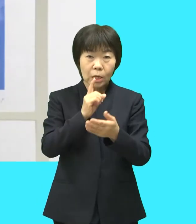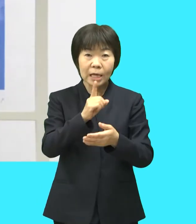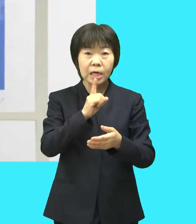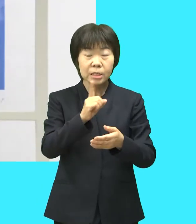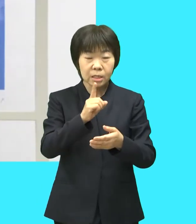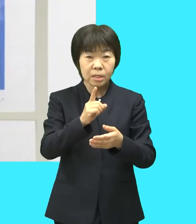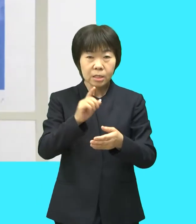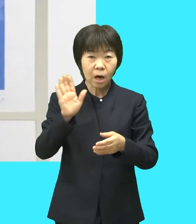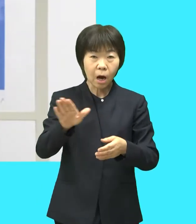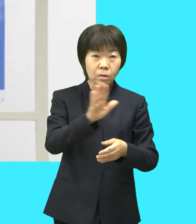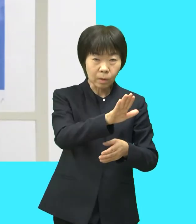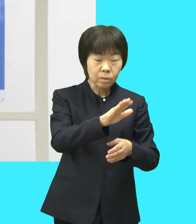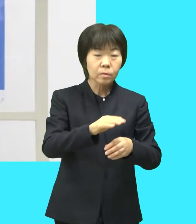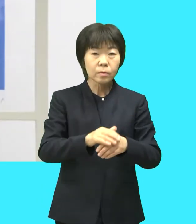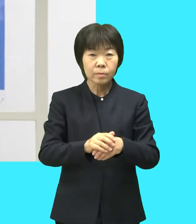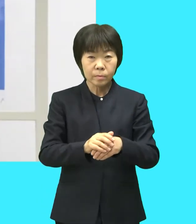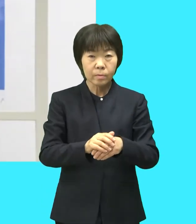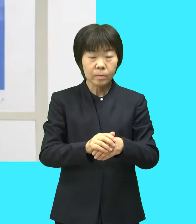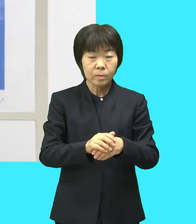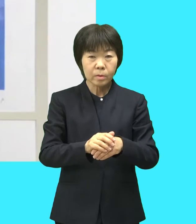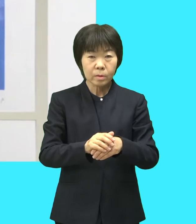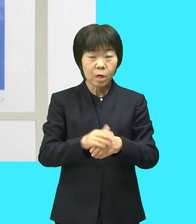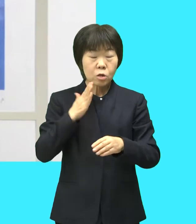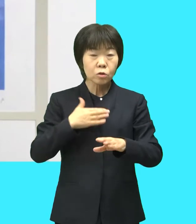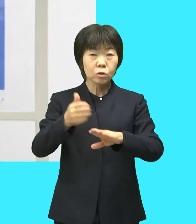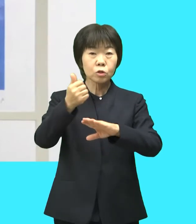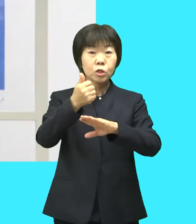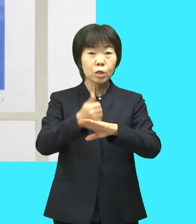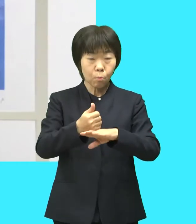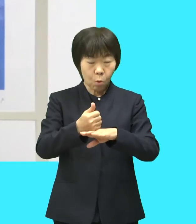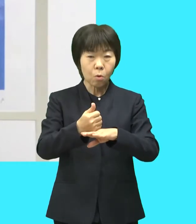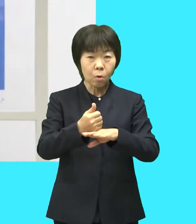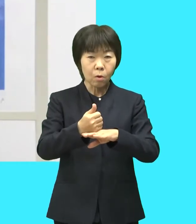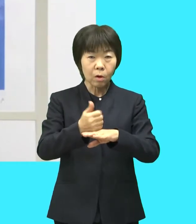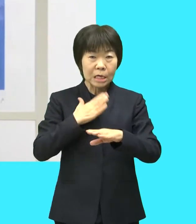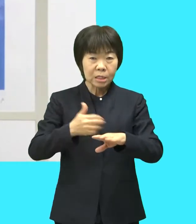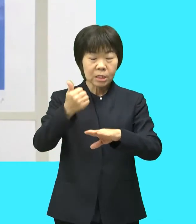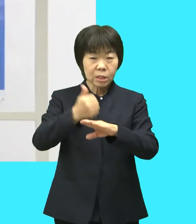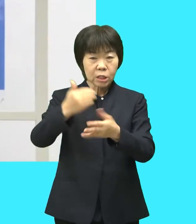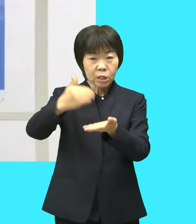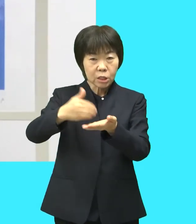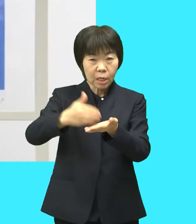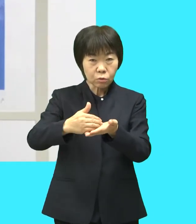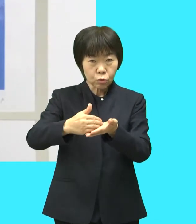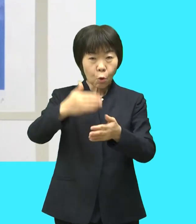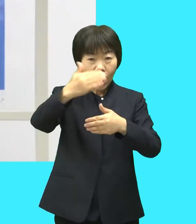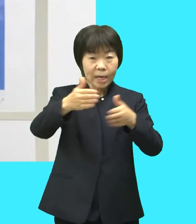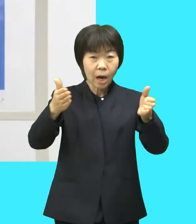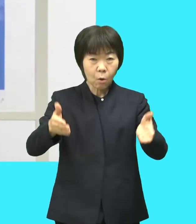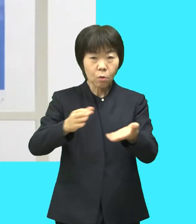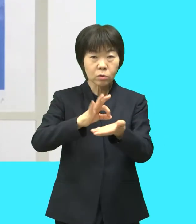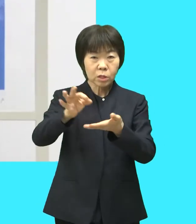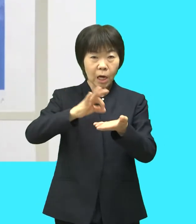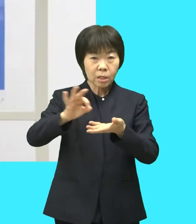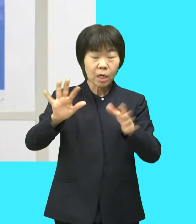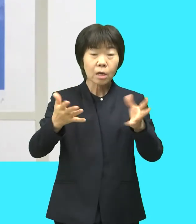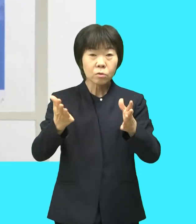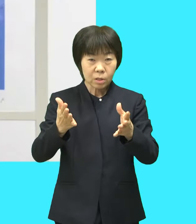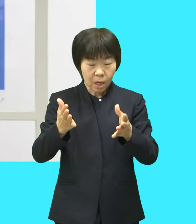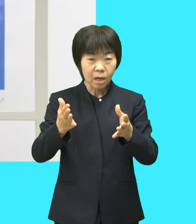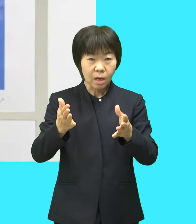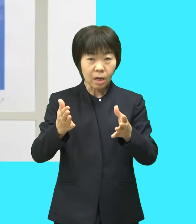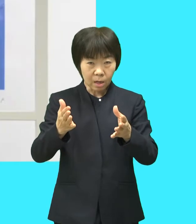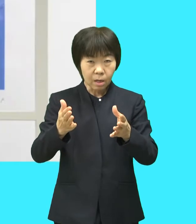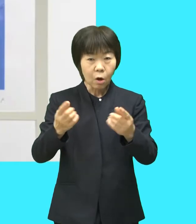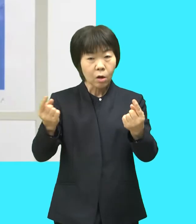はい、結構出てまして、知事も就任されてから知事レクっていうのをこう部屋を使っている様子がなくて、割といろい